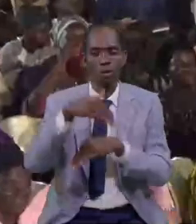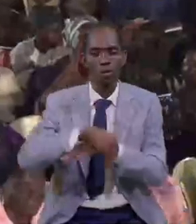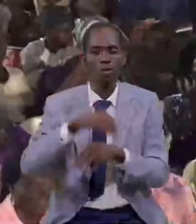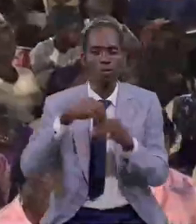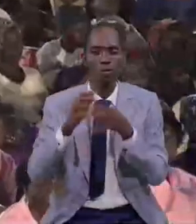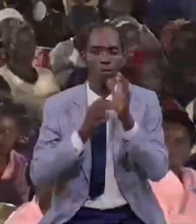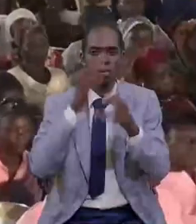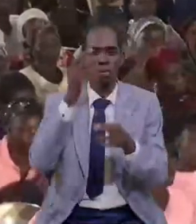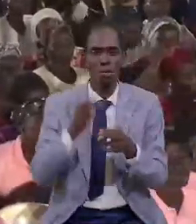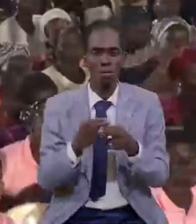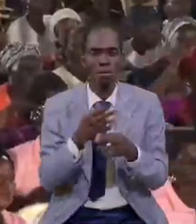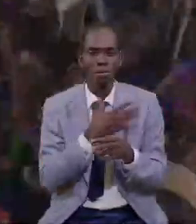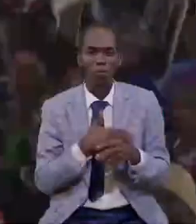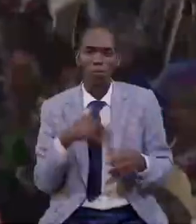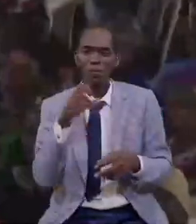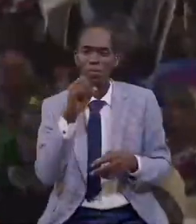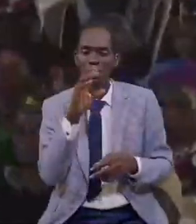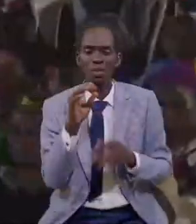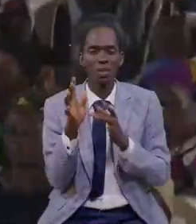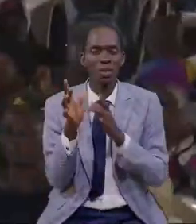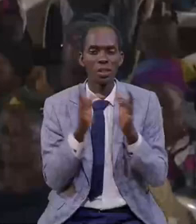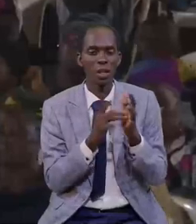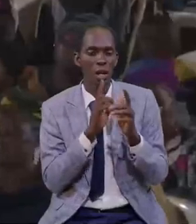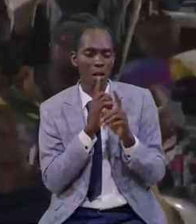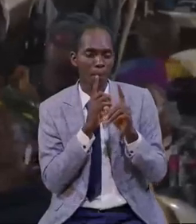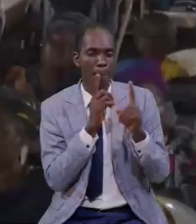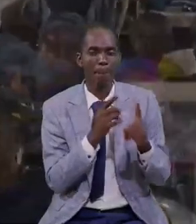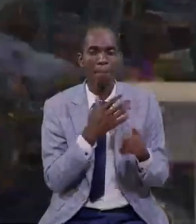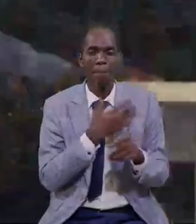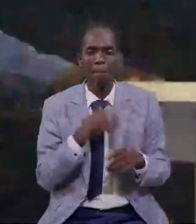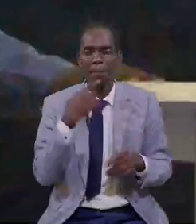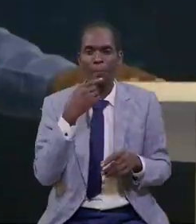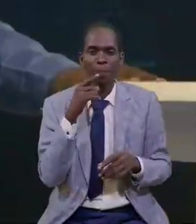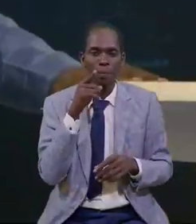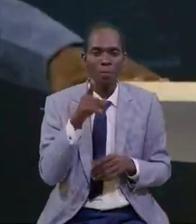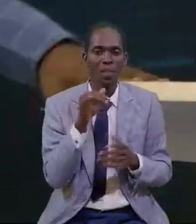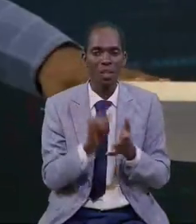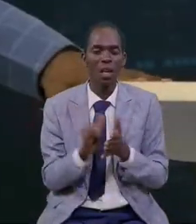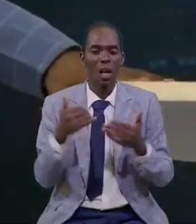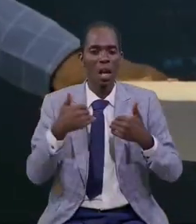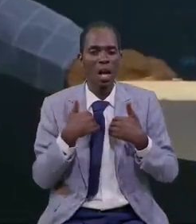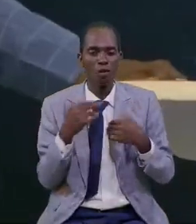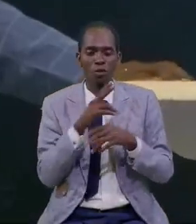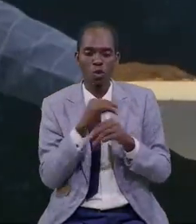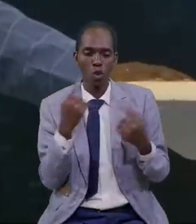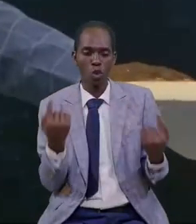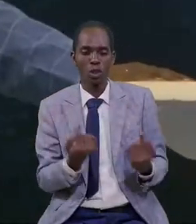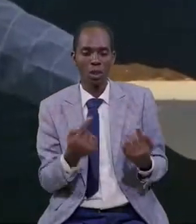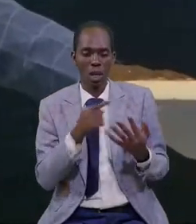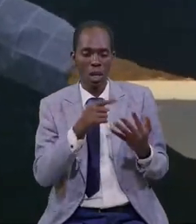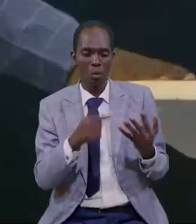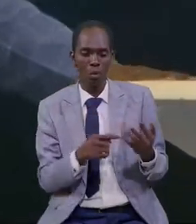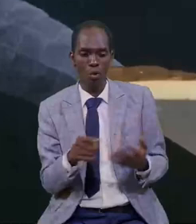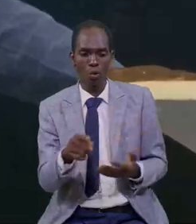donc Jésus a dit celui qui est sans péché parmi vous